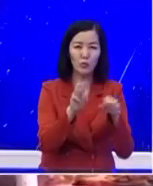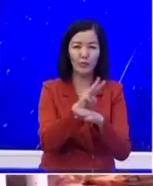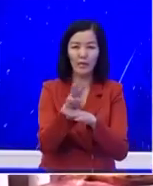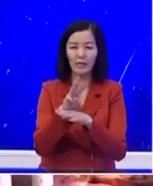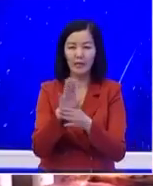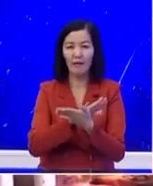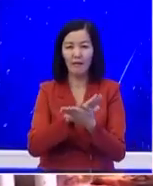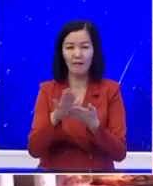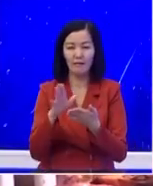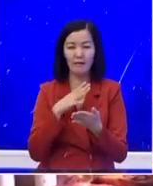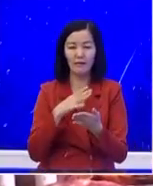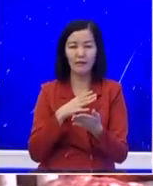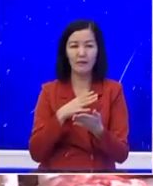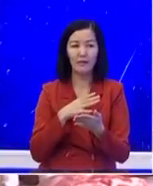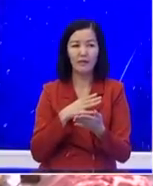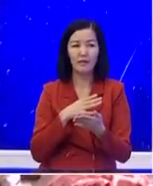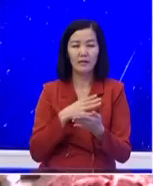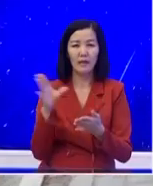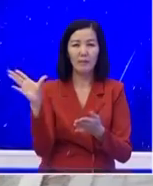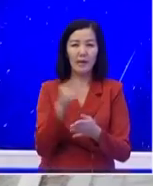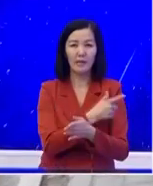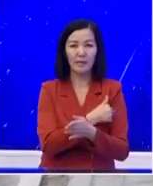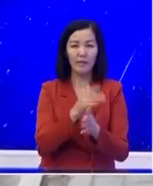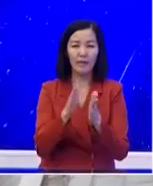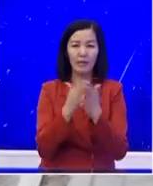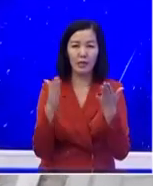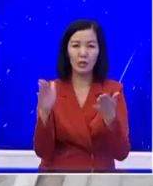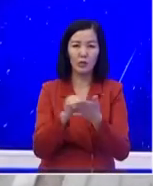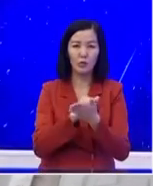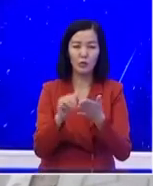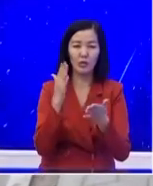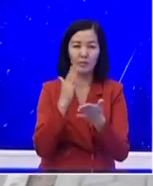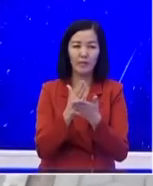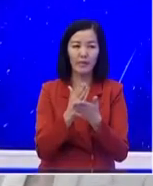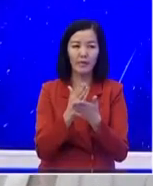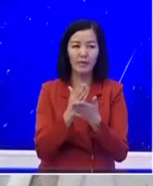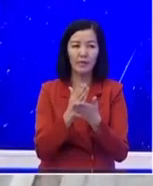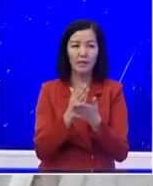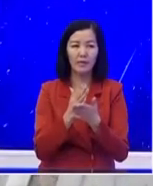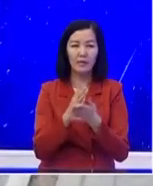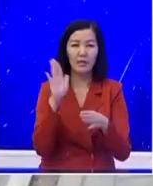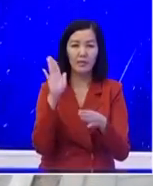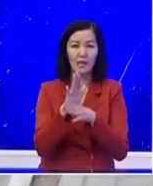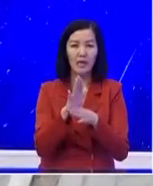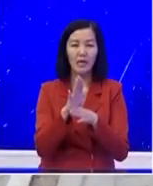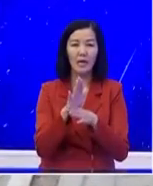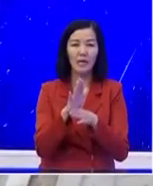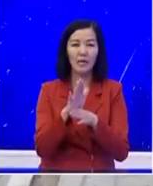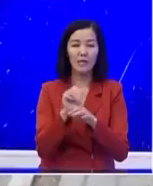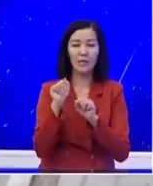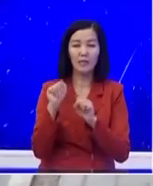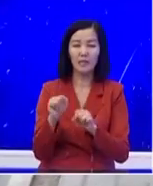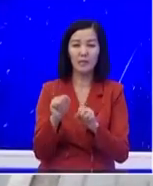пока таза жақсы. Бәрінде санкнижка бар. Жаңа санитарлық талаптарды сақталу бойынша, қаулыларды сақтау бойынша рейдтер жүріп